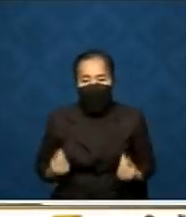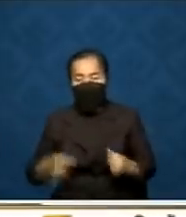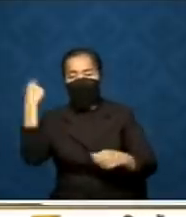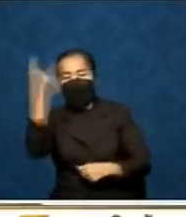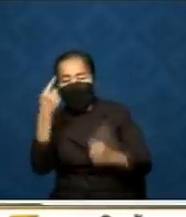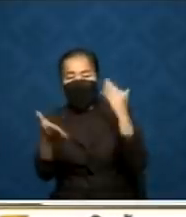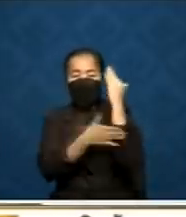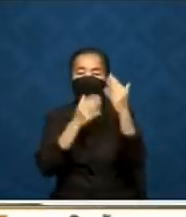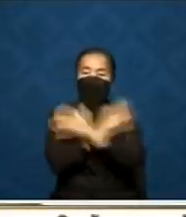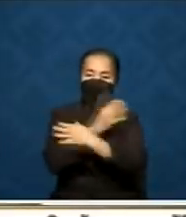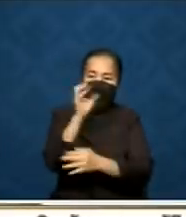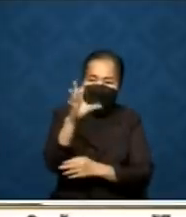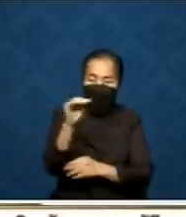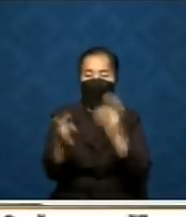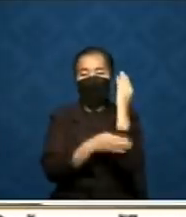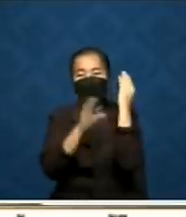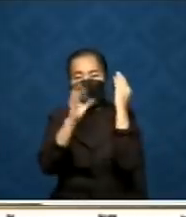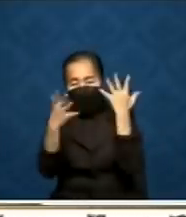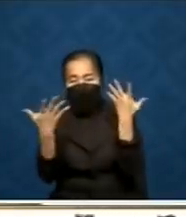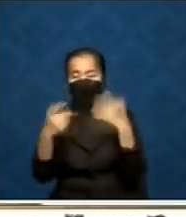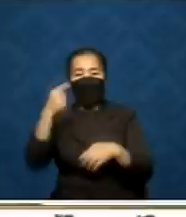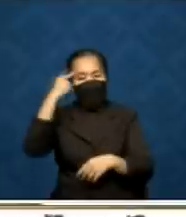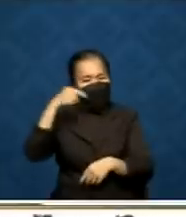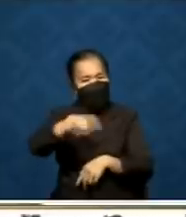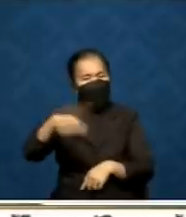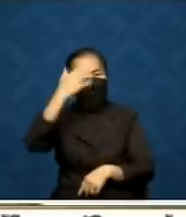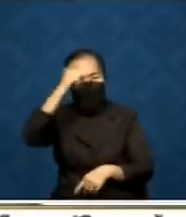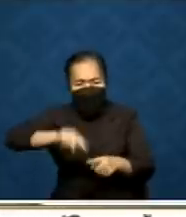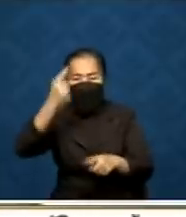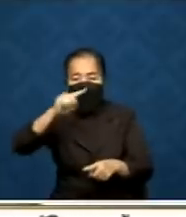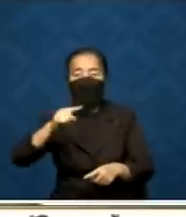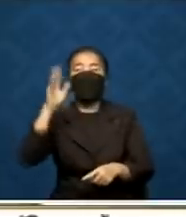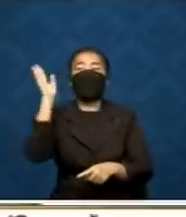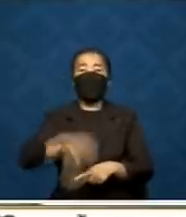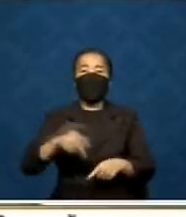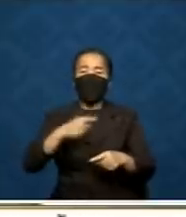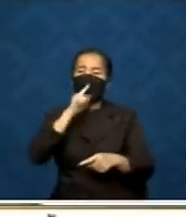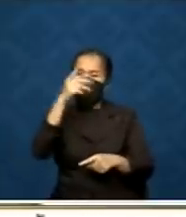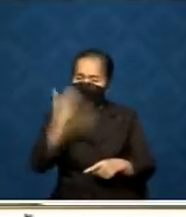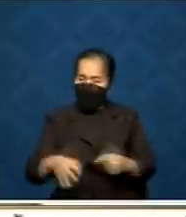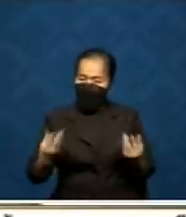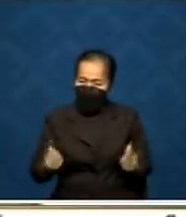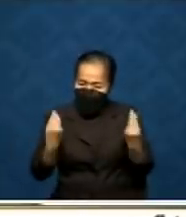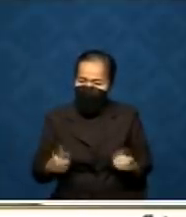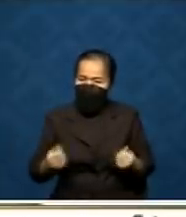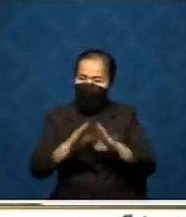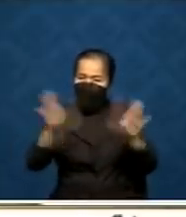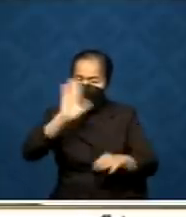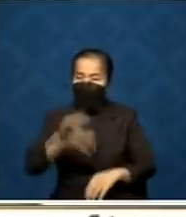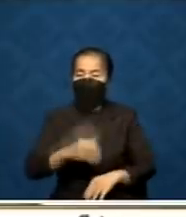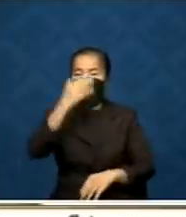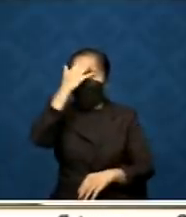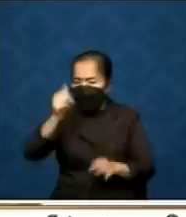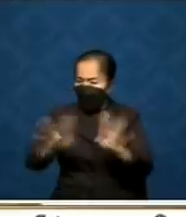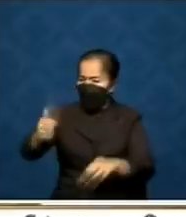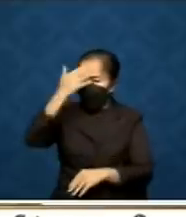แล้วก็เกิดแล้วก็รู้ได้ตรงนั้นทำไมเกิดก็ใบผักมาให้เปิดทำไมเปิดได้ก็เพราะสนท้องที่